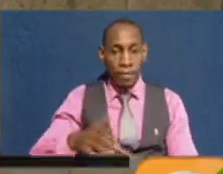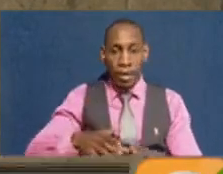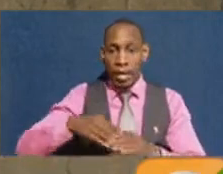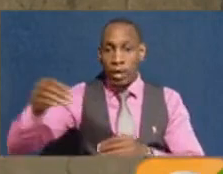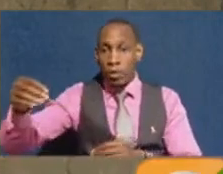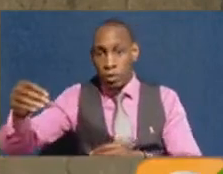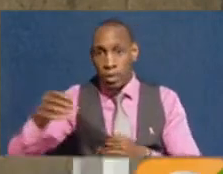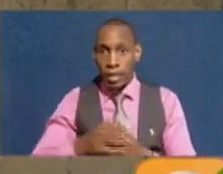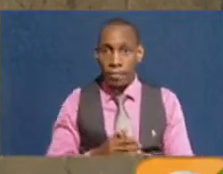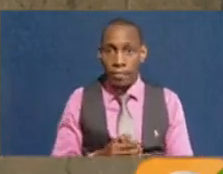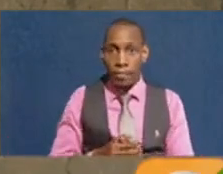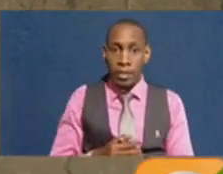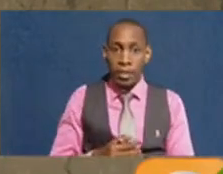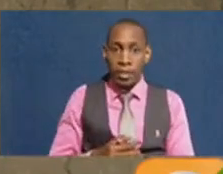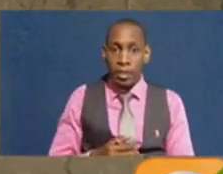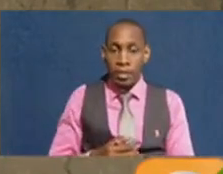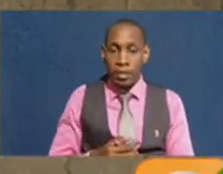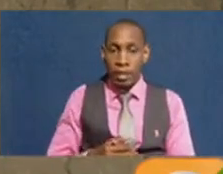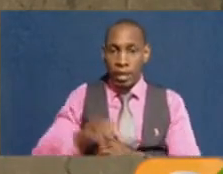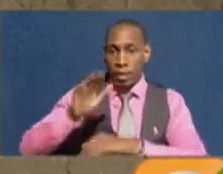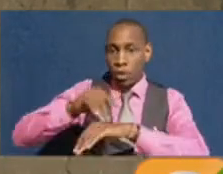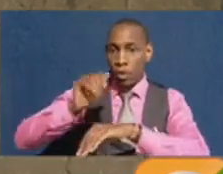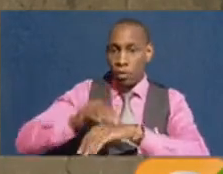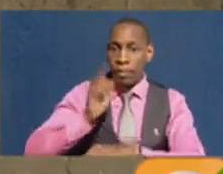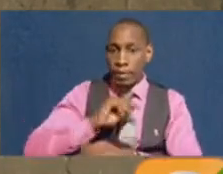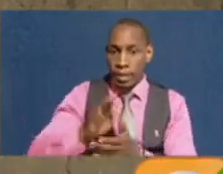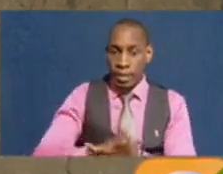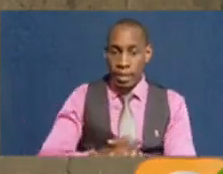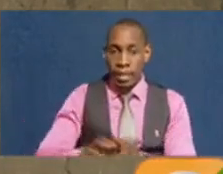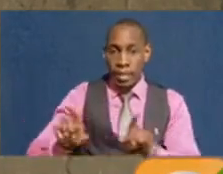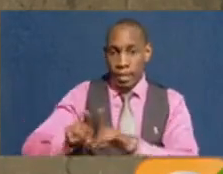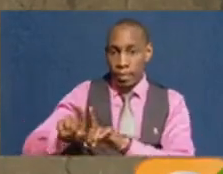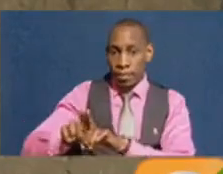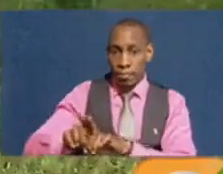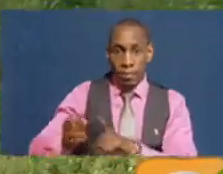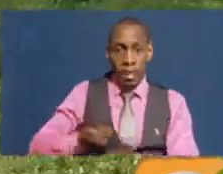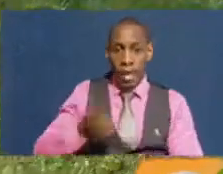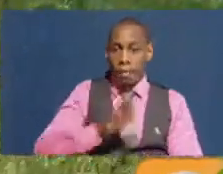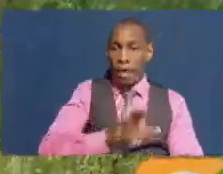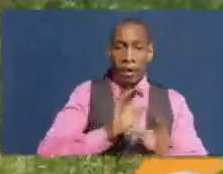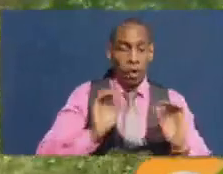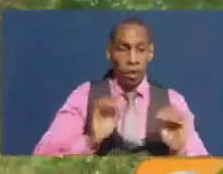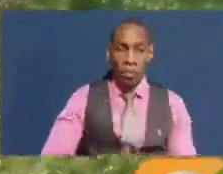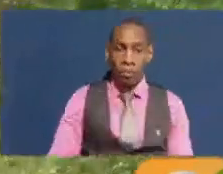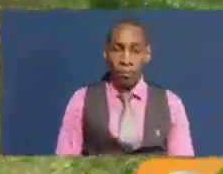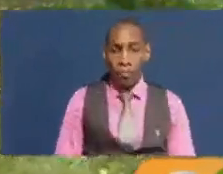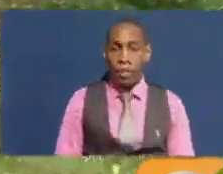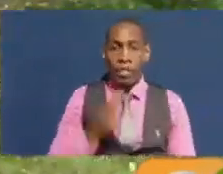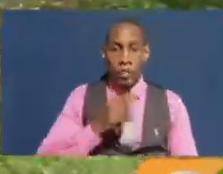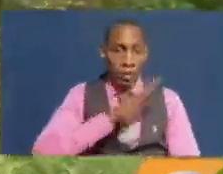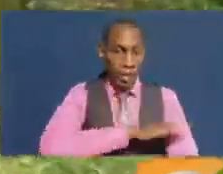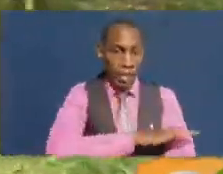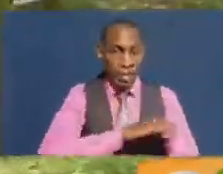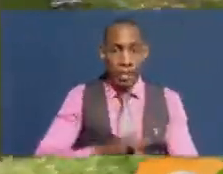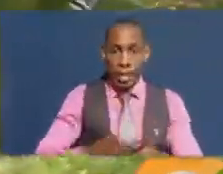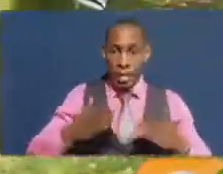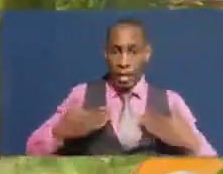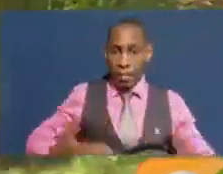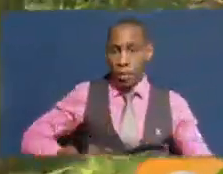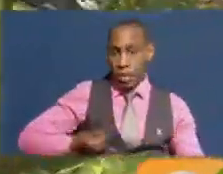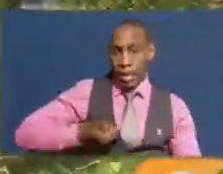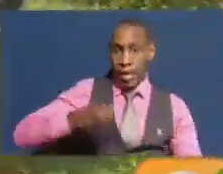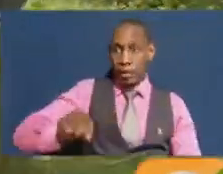nje. Akaitwa juu ya riva naye hakurudi. Jumanne jioni mwili wa